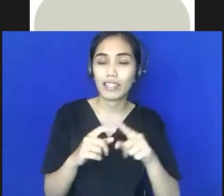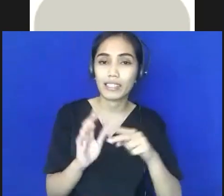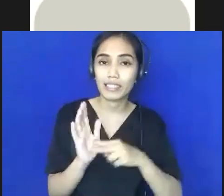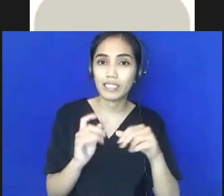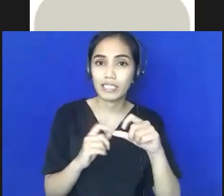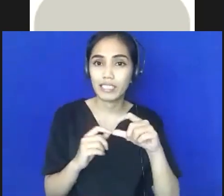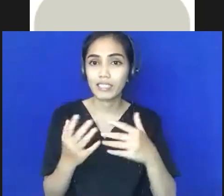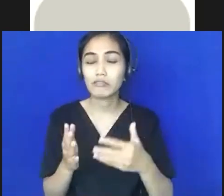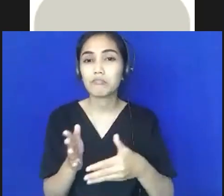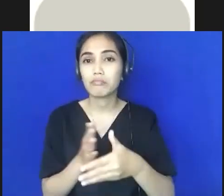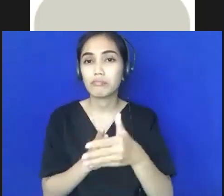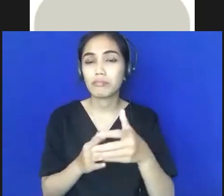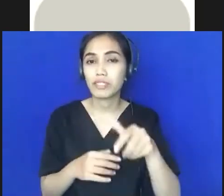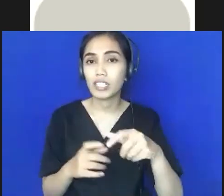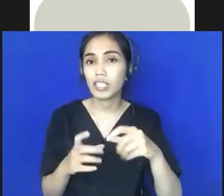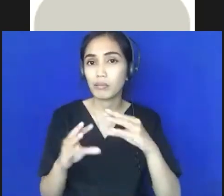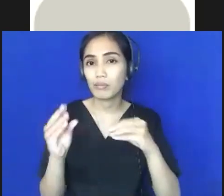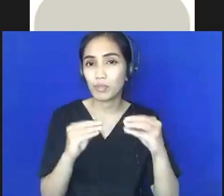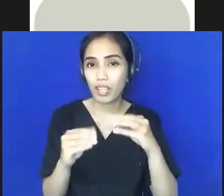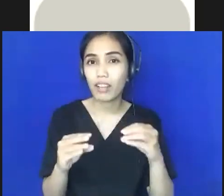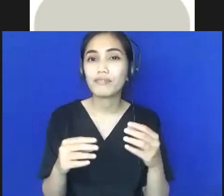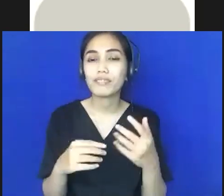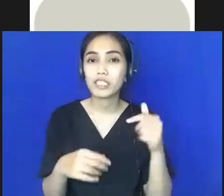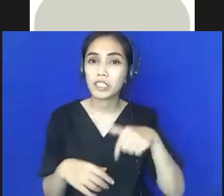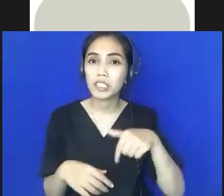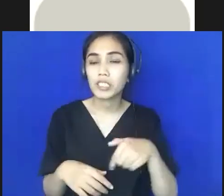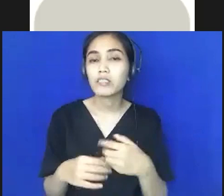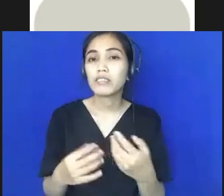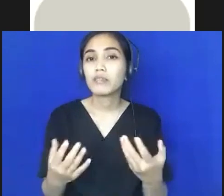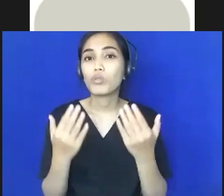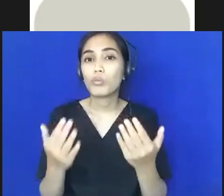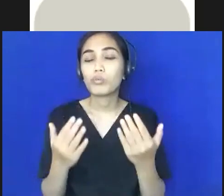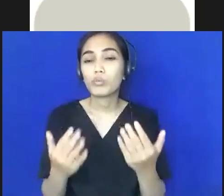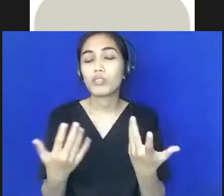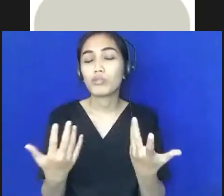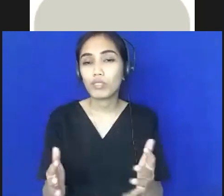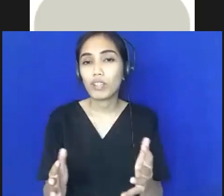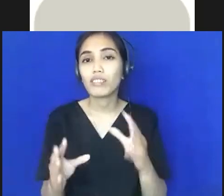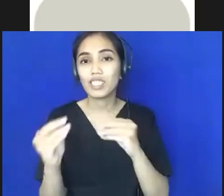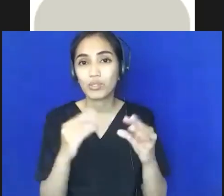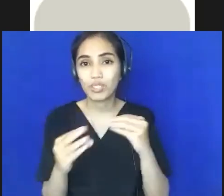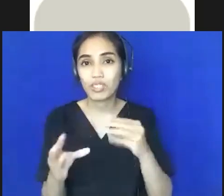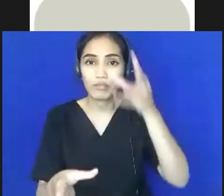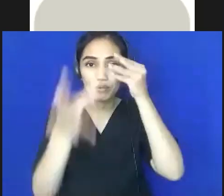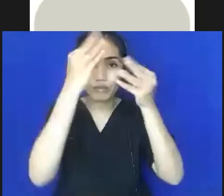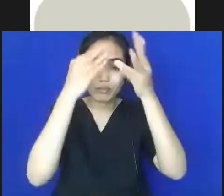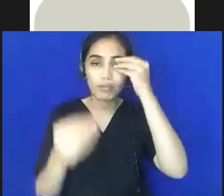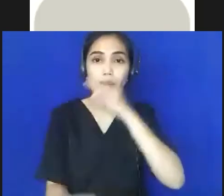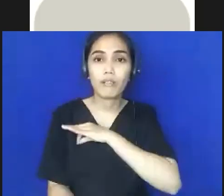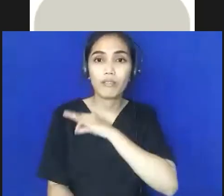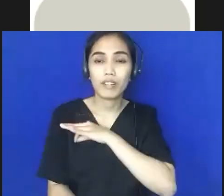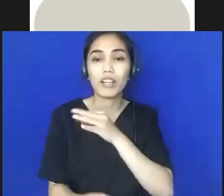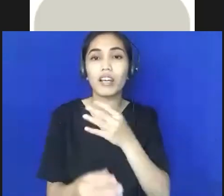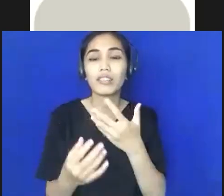pelaksanaan sesi bincang-bincang kita pada hari ini. Semoga apa yang didiskusikan bermanfaat buat kita